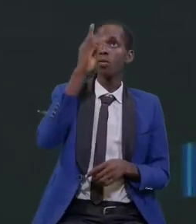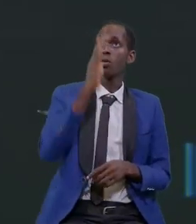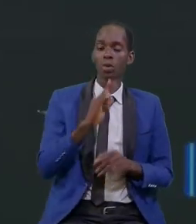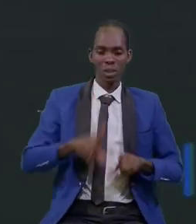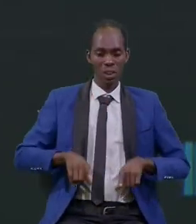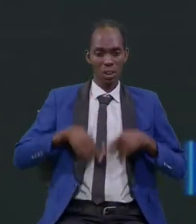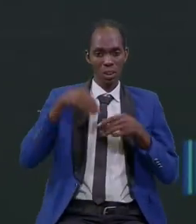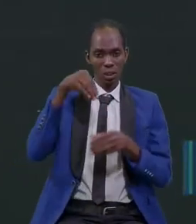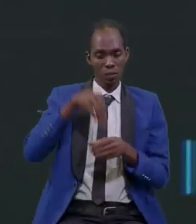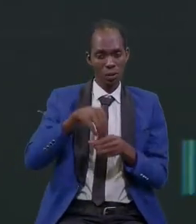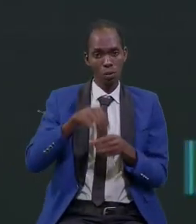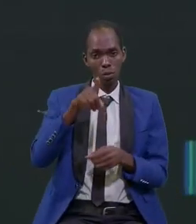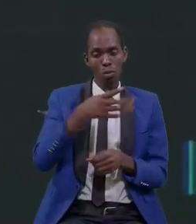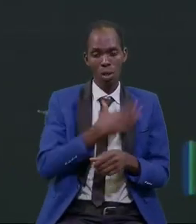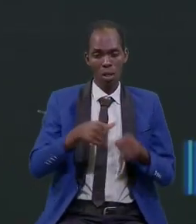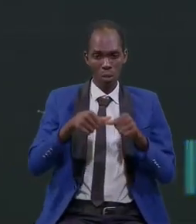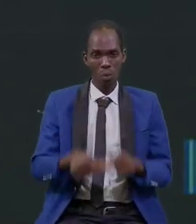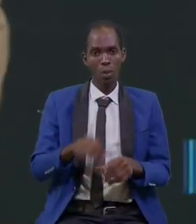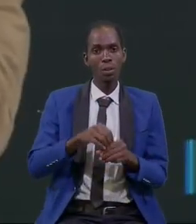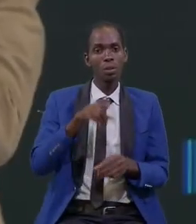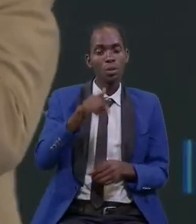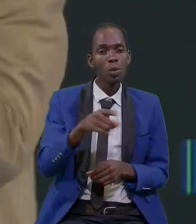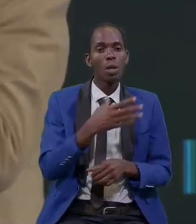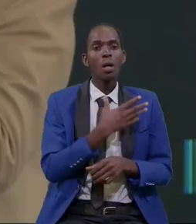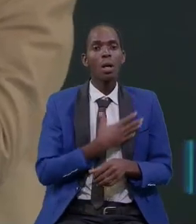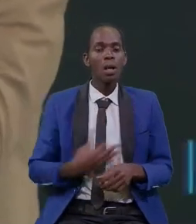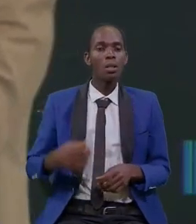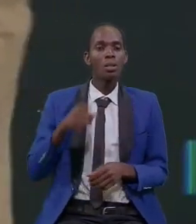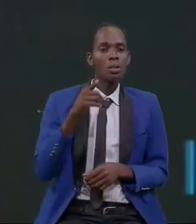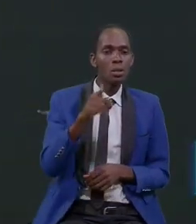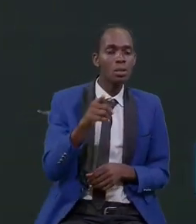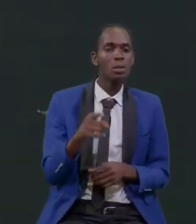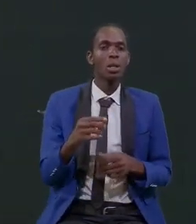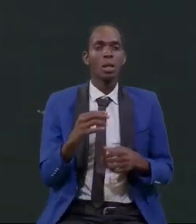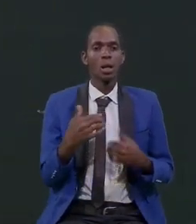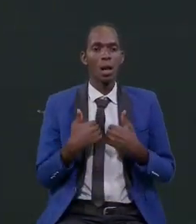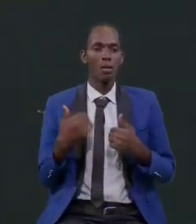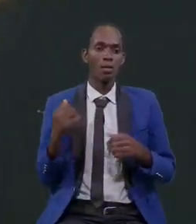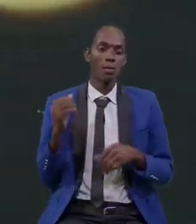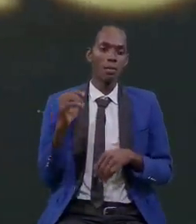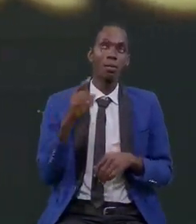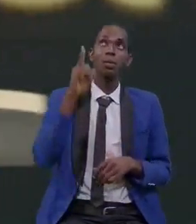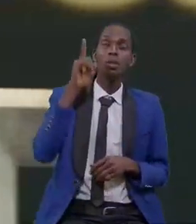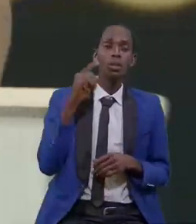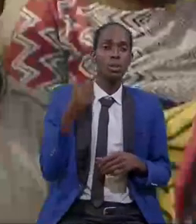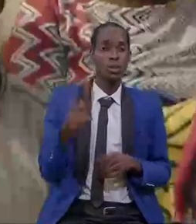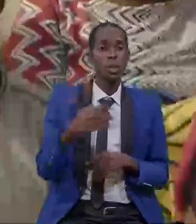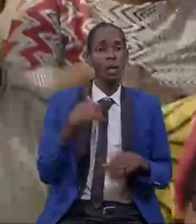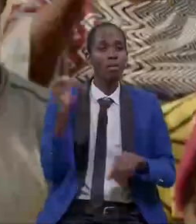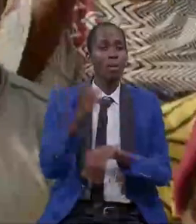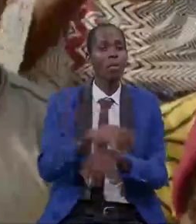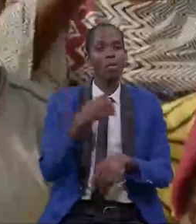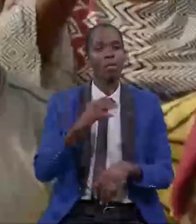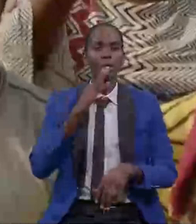que vous avez vaincu le malin. Donnez-moi un bon amen.